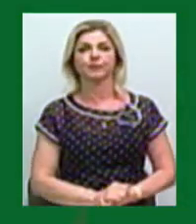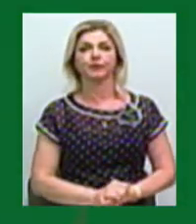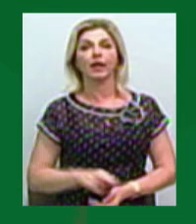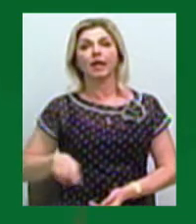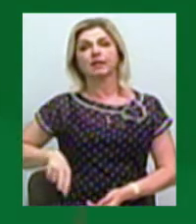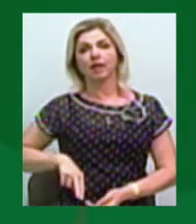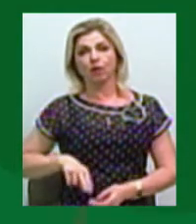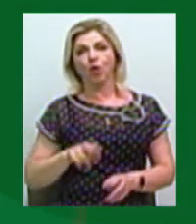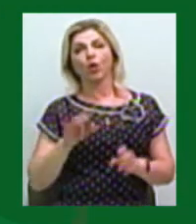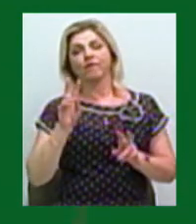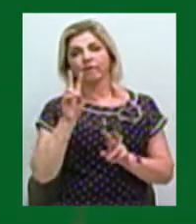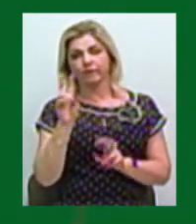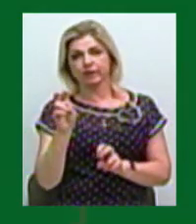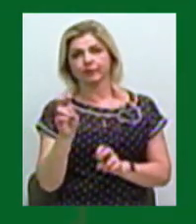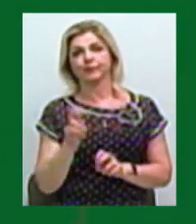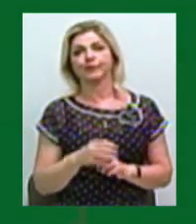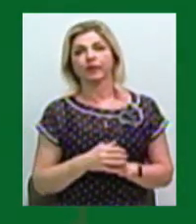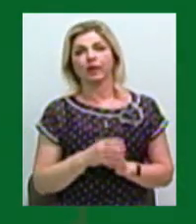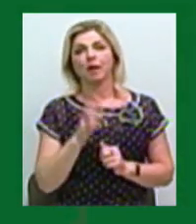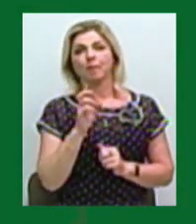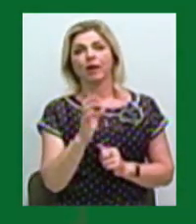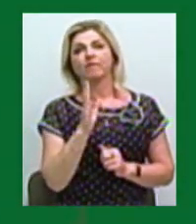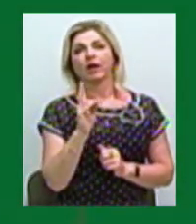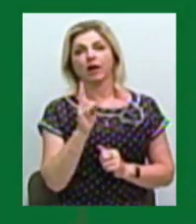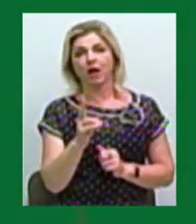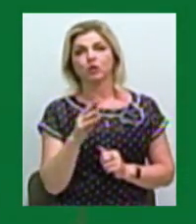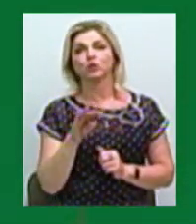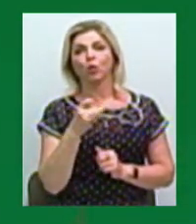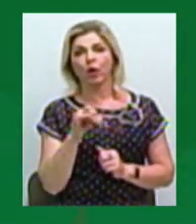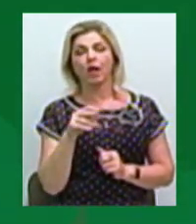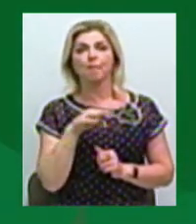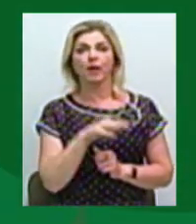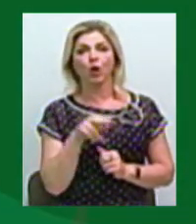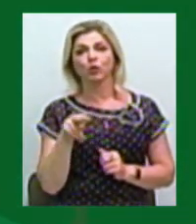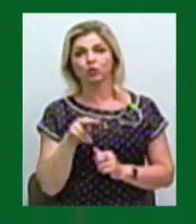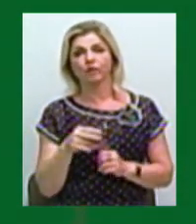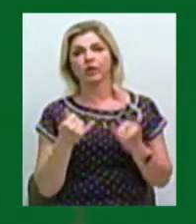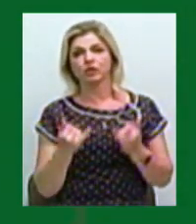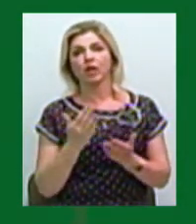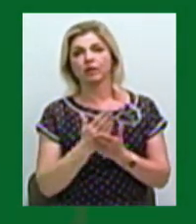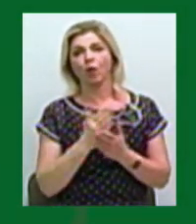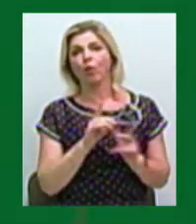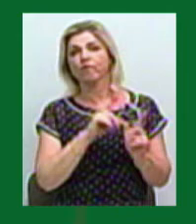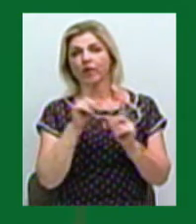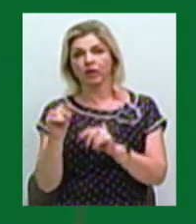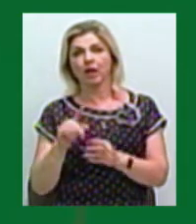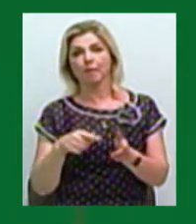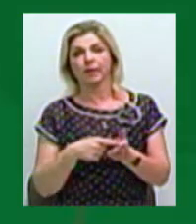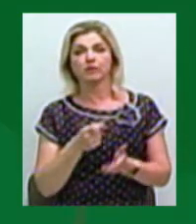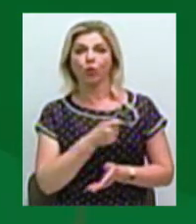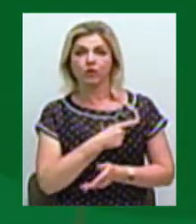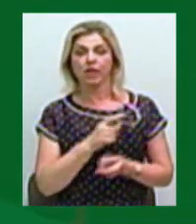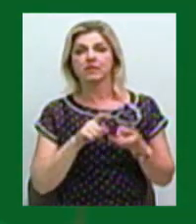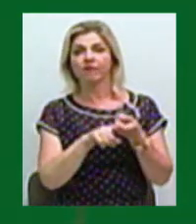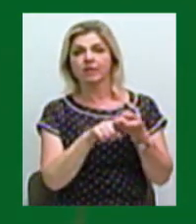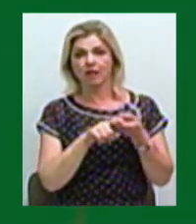Директорка товариства з обмеженою відповідальністю БВК «Пікстрой» Марина Лазовенко зараз знаходиться у від'їзді в місті Одеса.